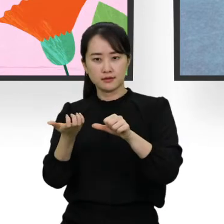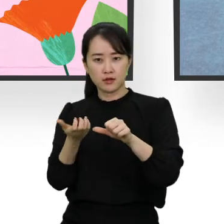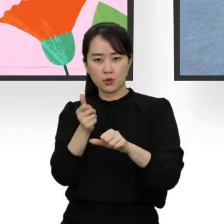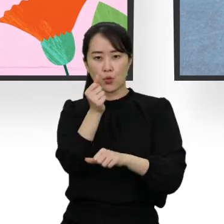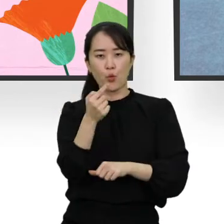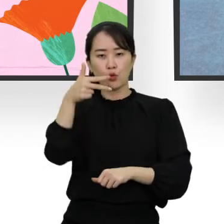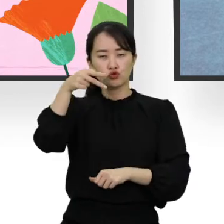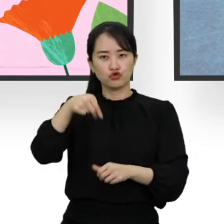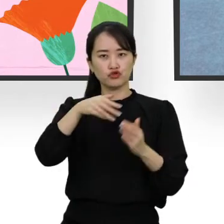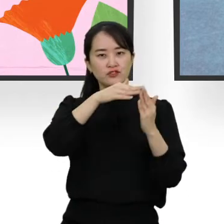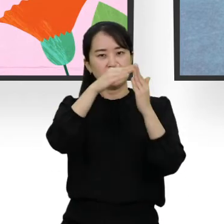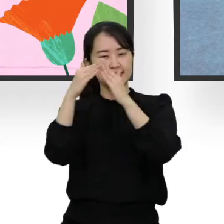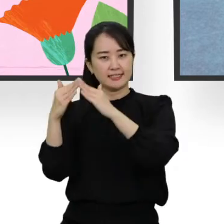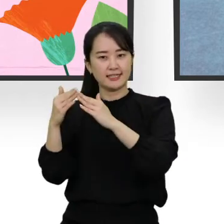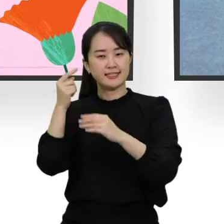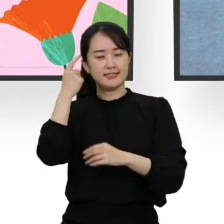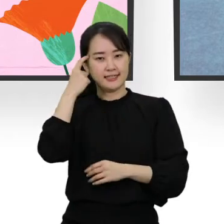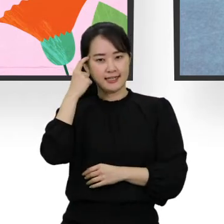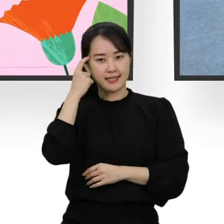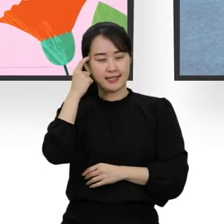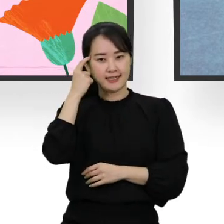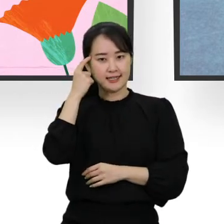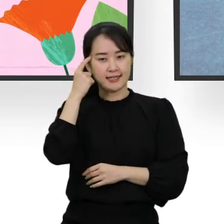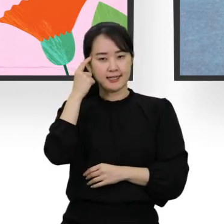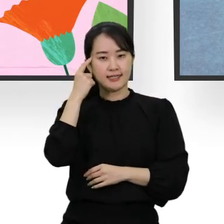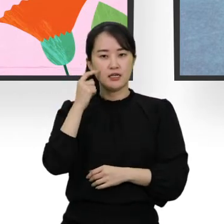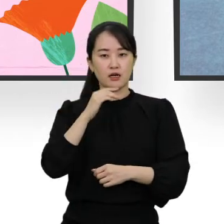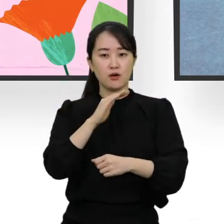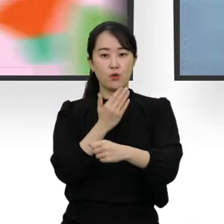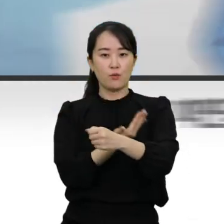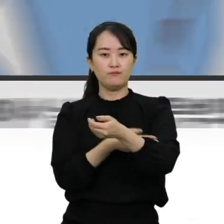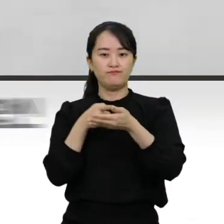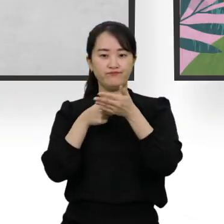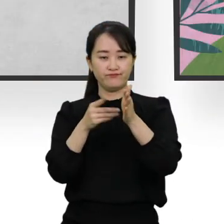이민을 가야겠다는 생각으로 영주권을 신청했습니다.